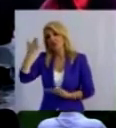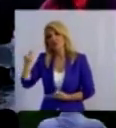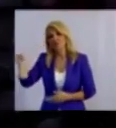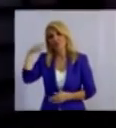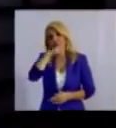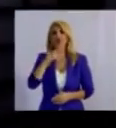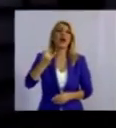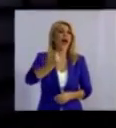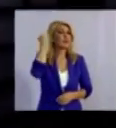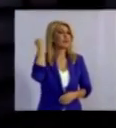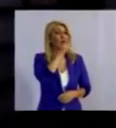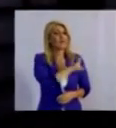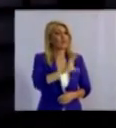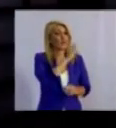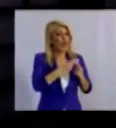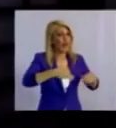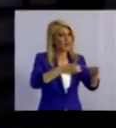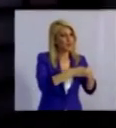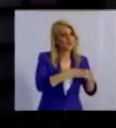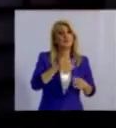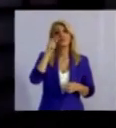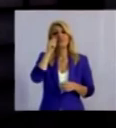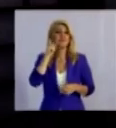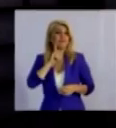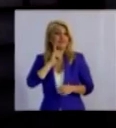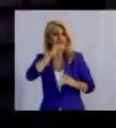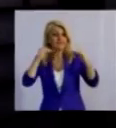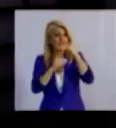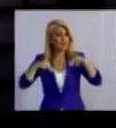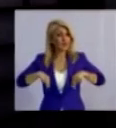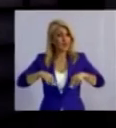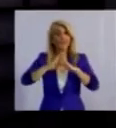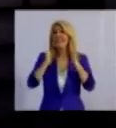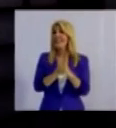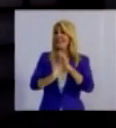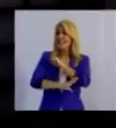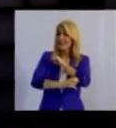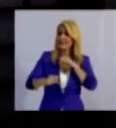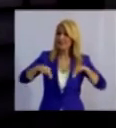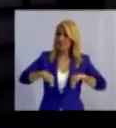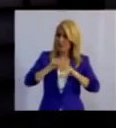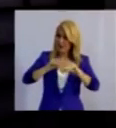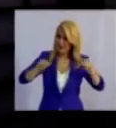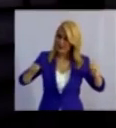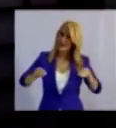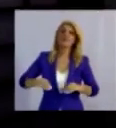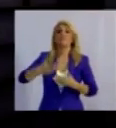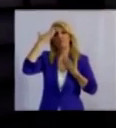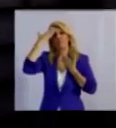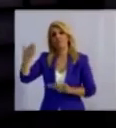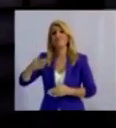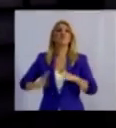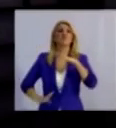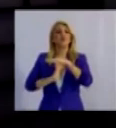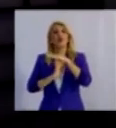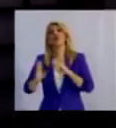της Ευρωπαϊκής Επιτροπής, κυρία και κύρια Υφυπουργή, Γενική Γραμματής του Υπουργείου Παιδείας και Θρησκευμάτων, αξιότιμοι κύριοι Πρόεδροι του Νιδιβίν και του